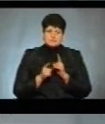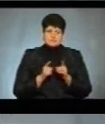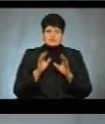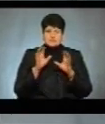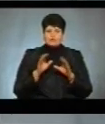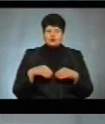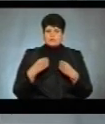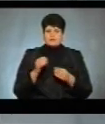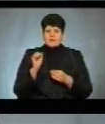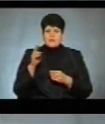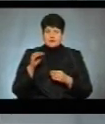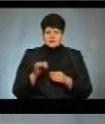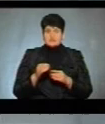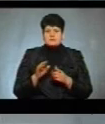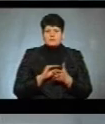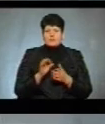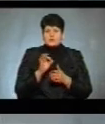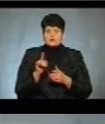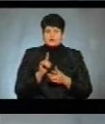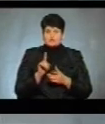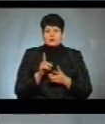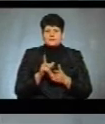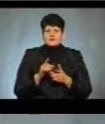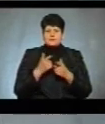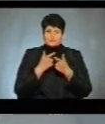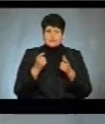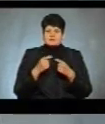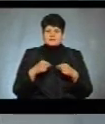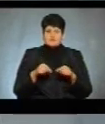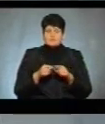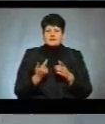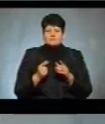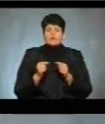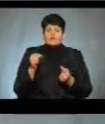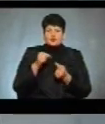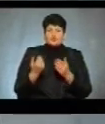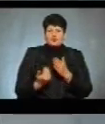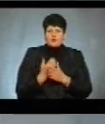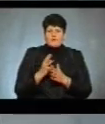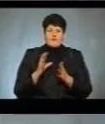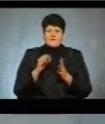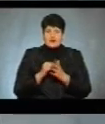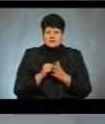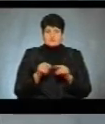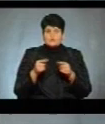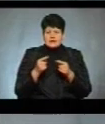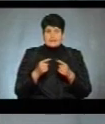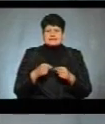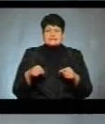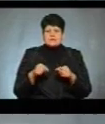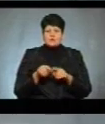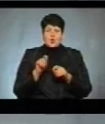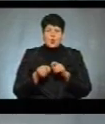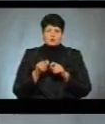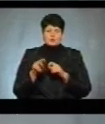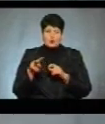щодо реформування сфери паркування транспортних засобів. Відповідно до нововведень в Тернополі створили сектор контролю за паркуванням транспортних